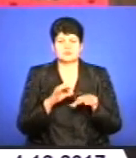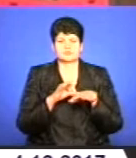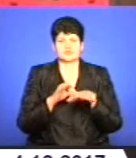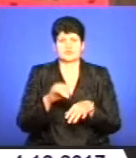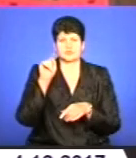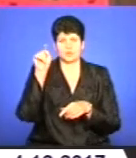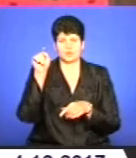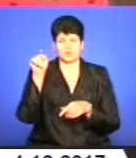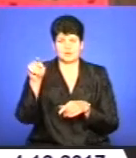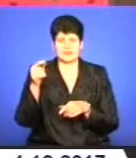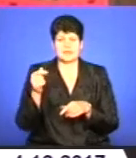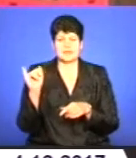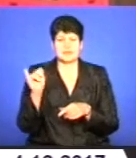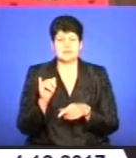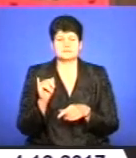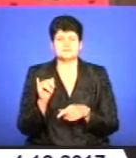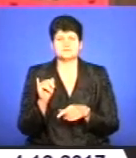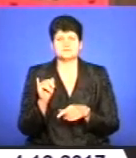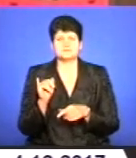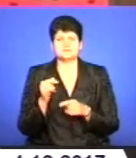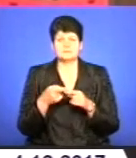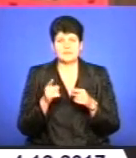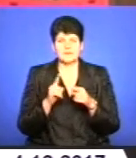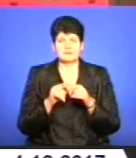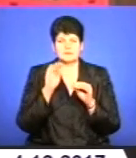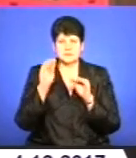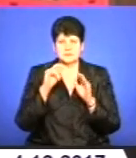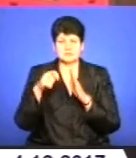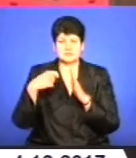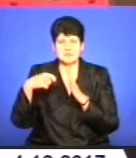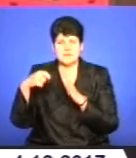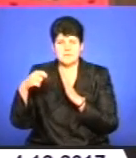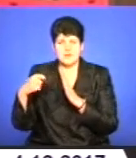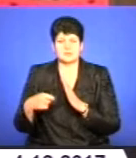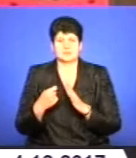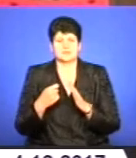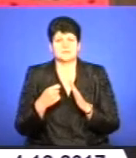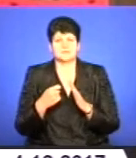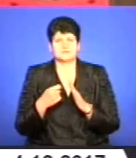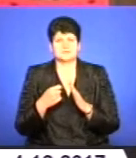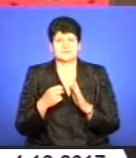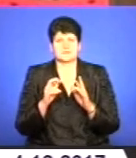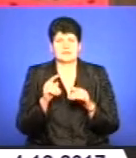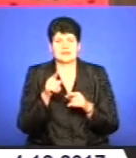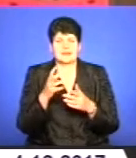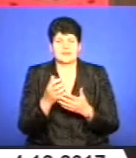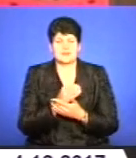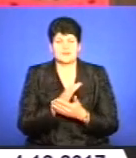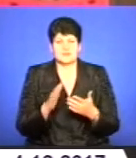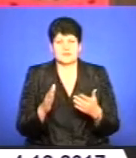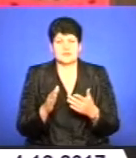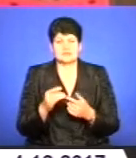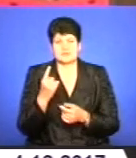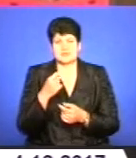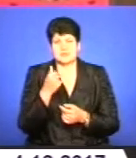і безпосередньо в цих декораціях знімати, бо інакше так не вийде. А десь за